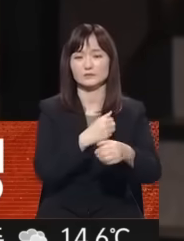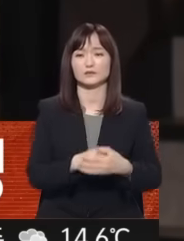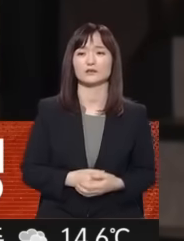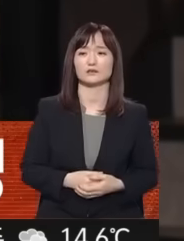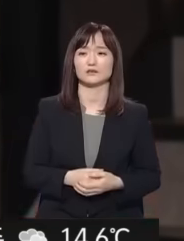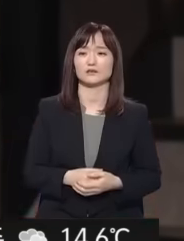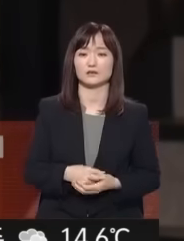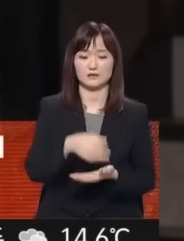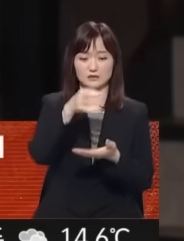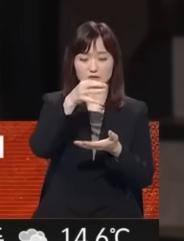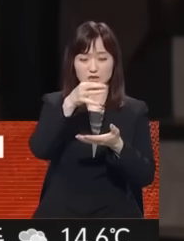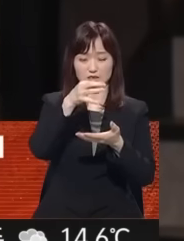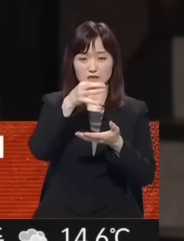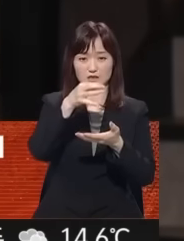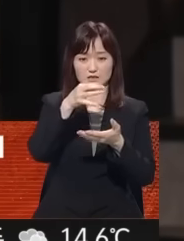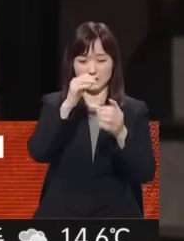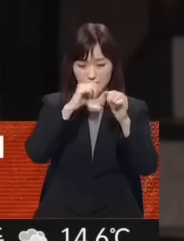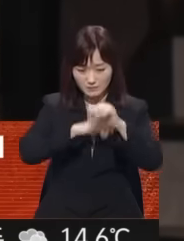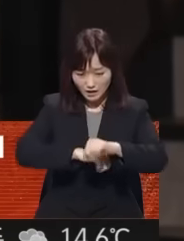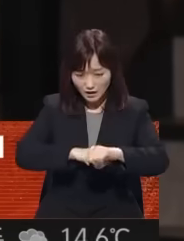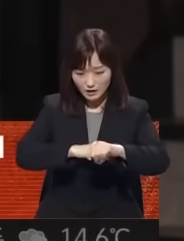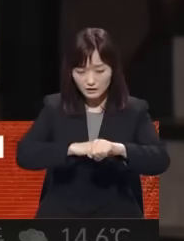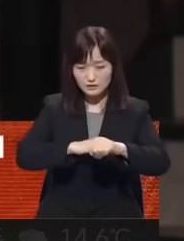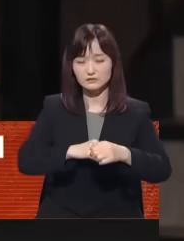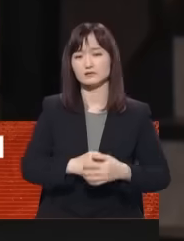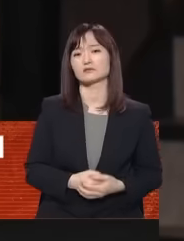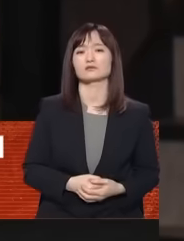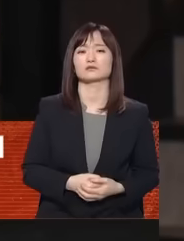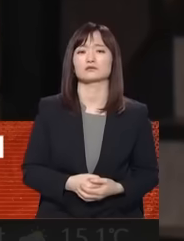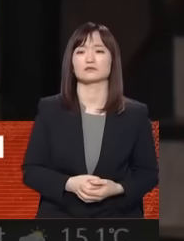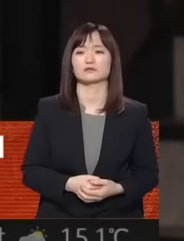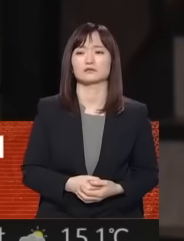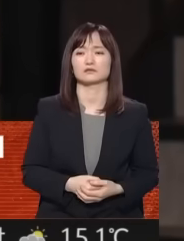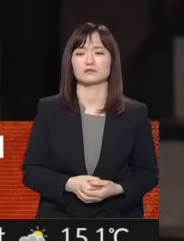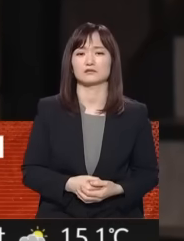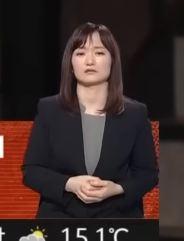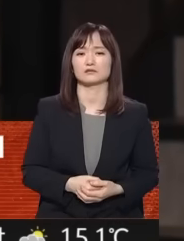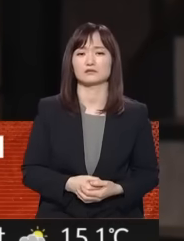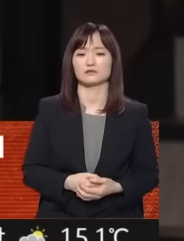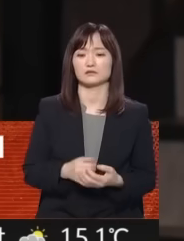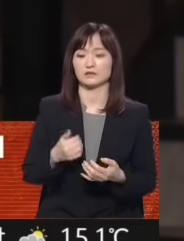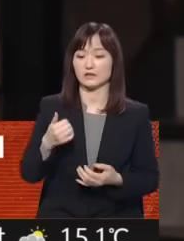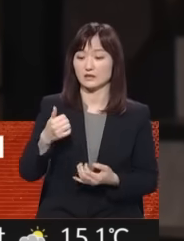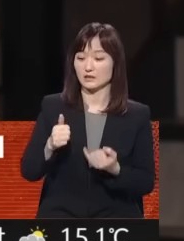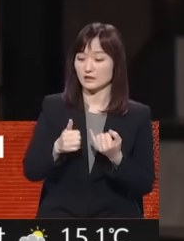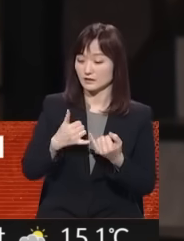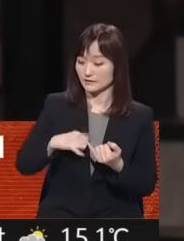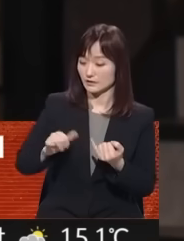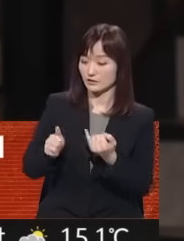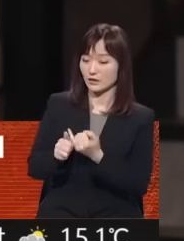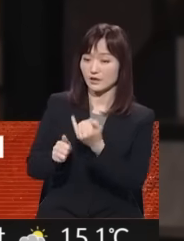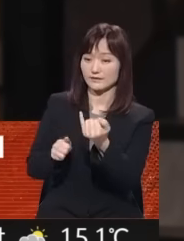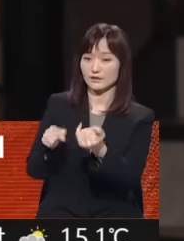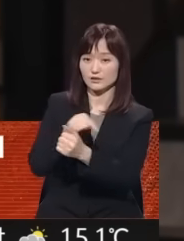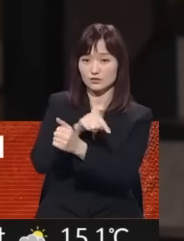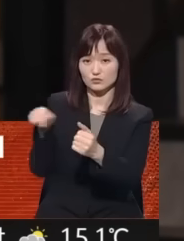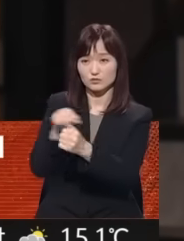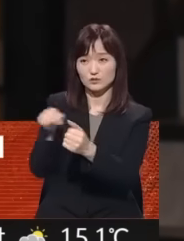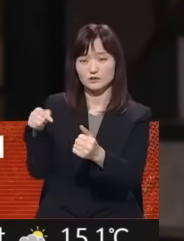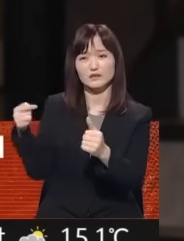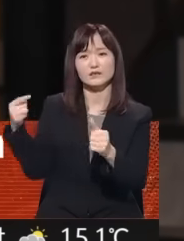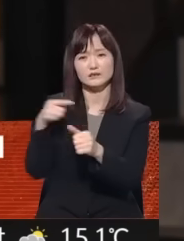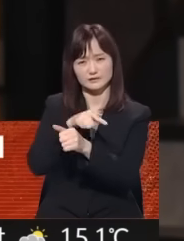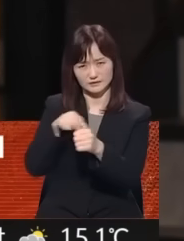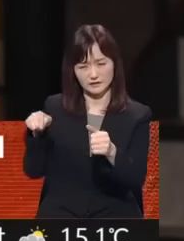뭐 여러가지 방법이 있었음에도 불구하고 자녀와 부인을 죽였다는 것은 결국에는 이제 살인 받게 되지 않는다고 저는